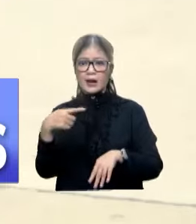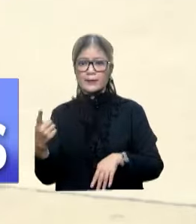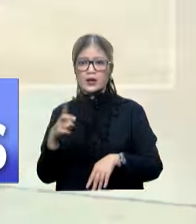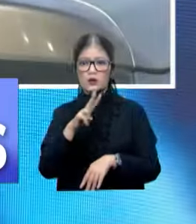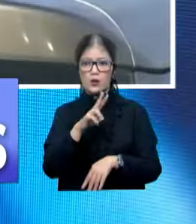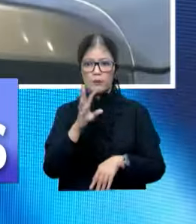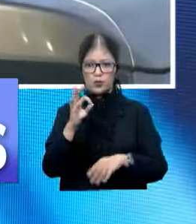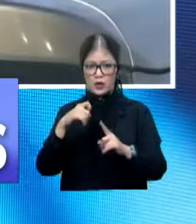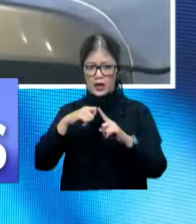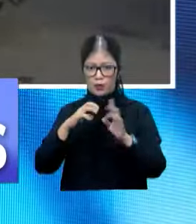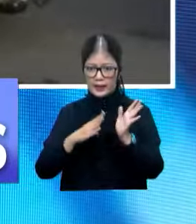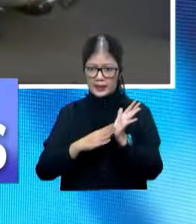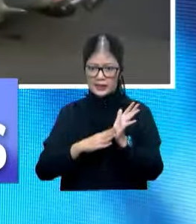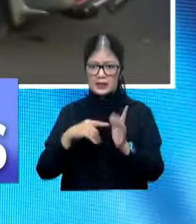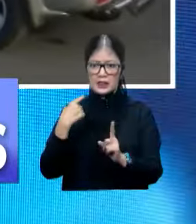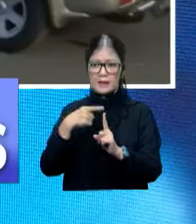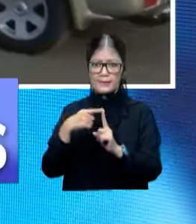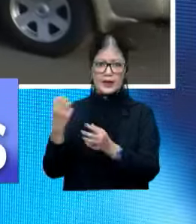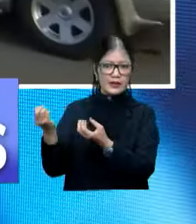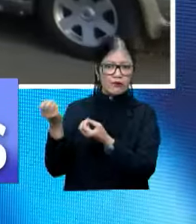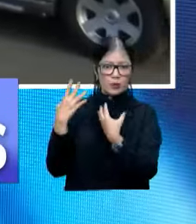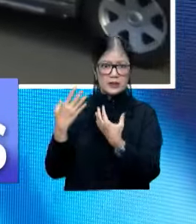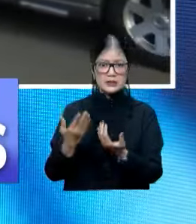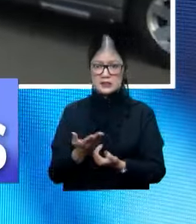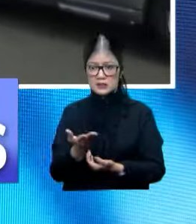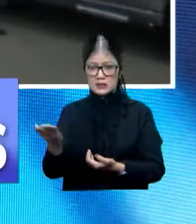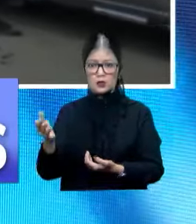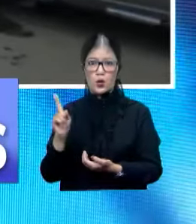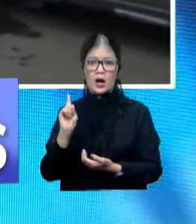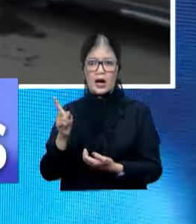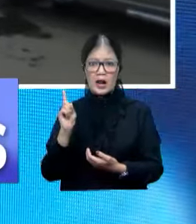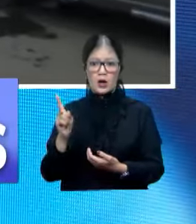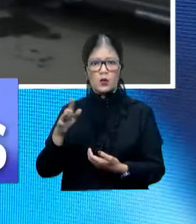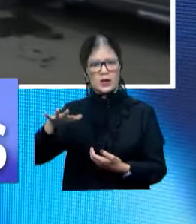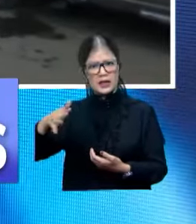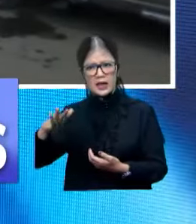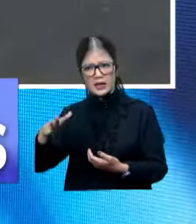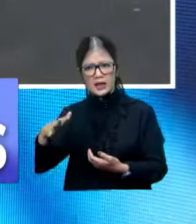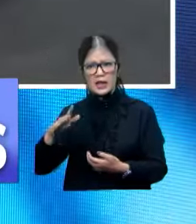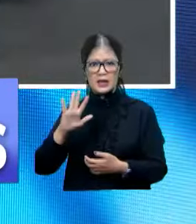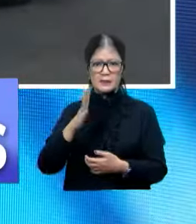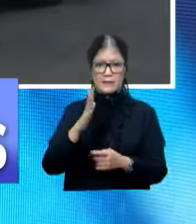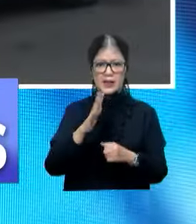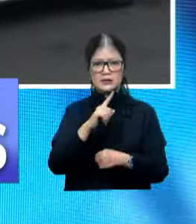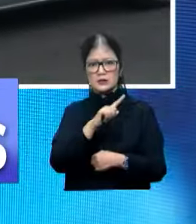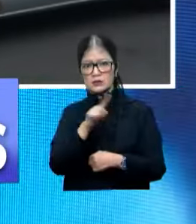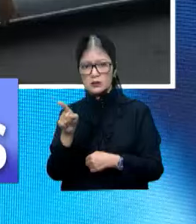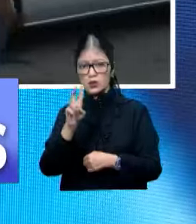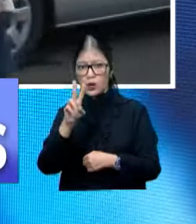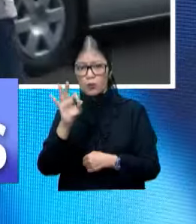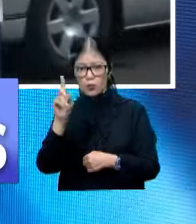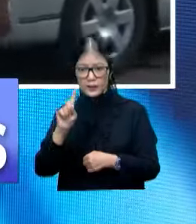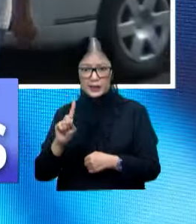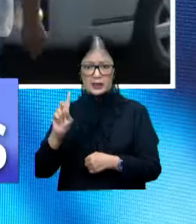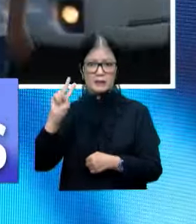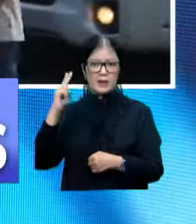km. Dan dapat kami informasikan juga kepada Anda, Gede dan juga pemirsa, bahwasanya kurang lebih dari 15 hingga 20 menit yang lalu ini terjadi kericuhan